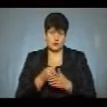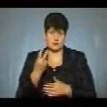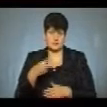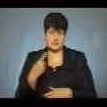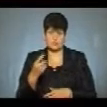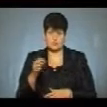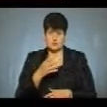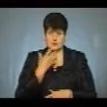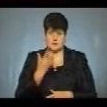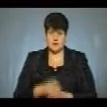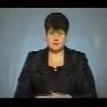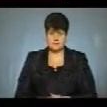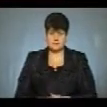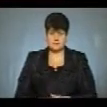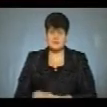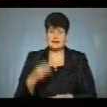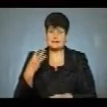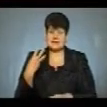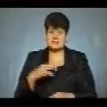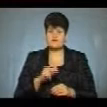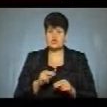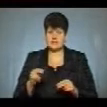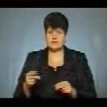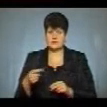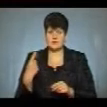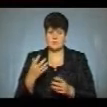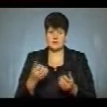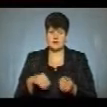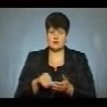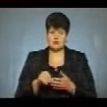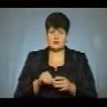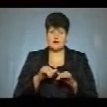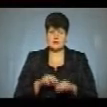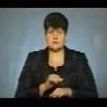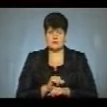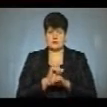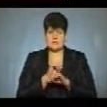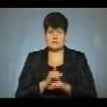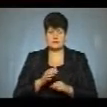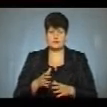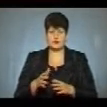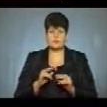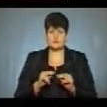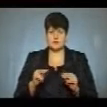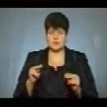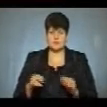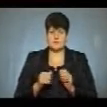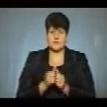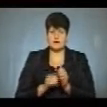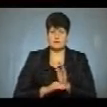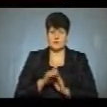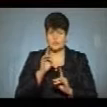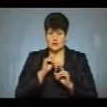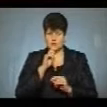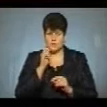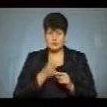тепла. 30 вчителів з Тернопільщини взяли участь в акції протесту освітян під Верховною Радою України. Про це